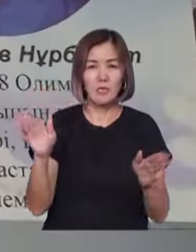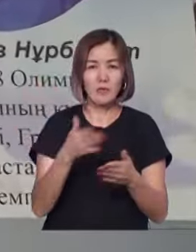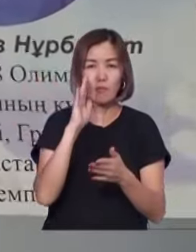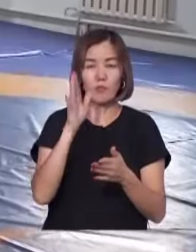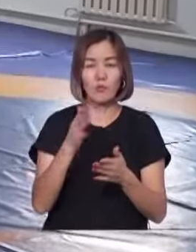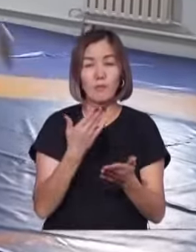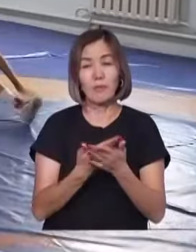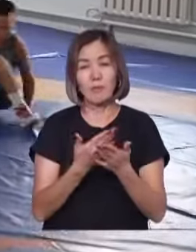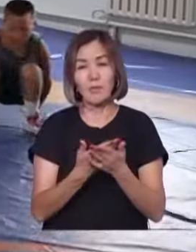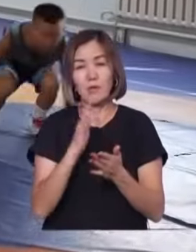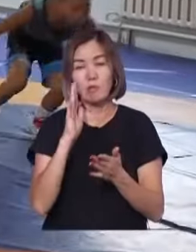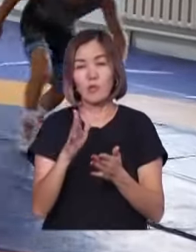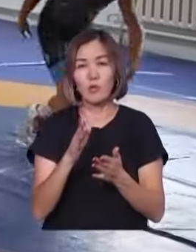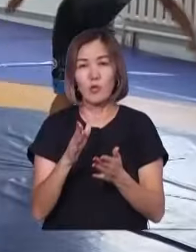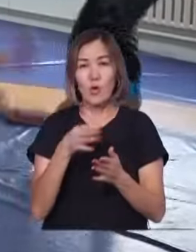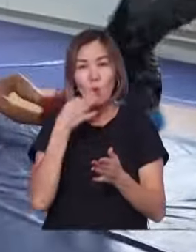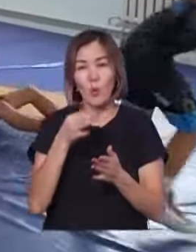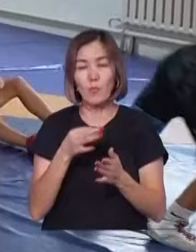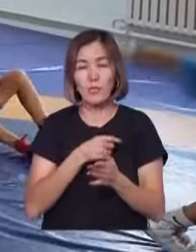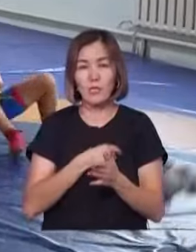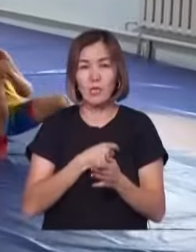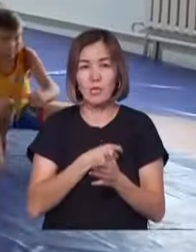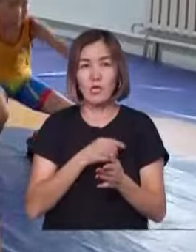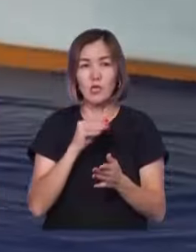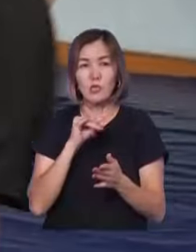Примером для них станет путь опытного тренера